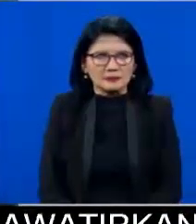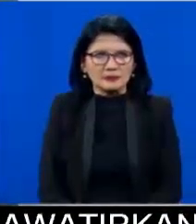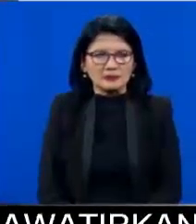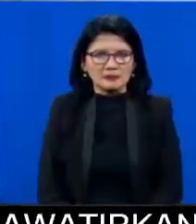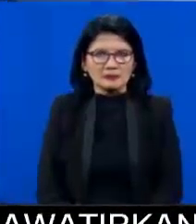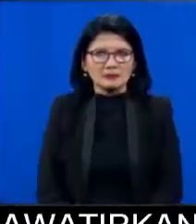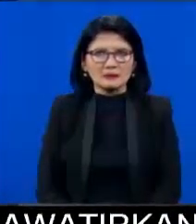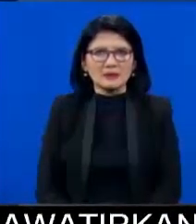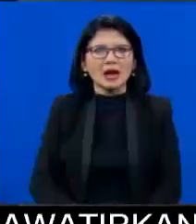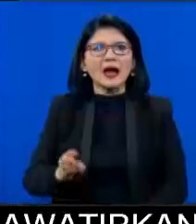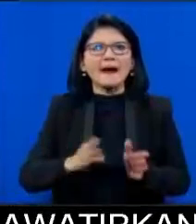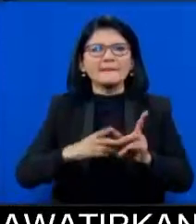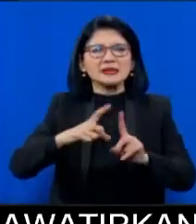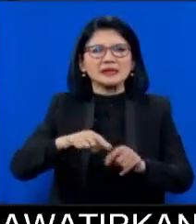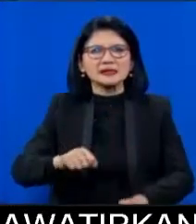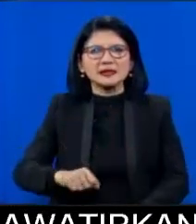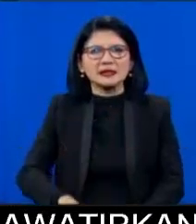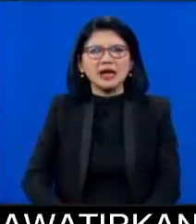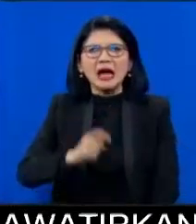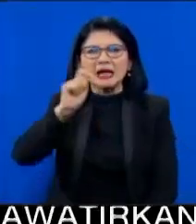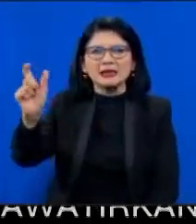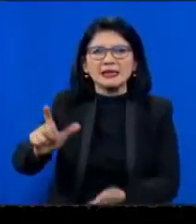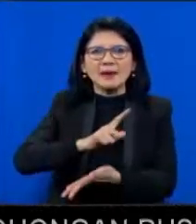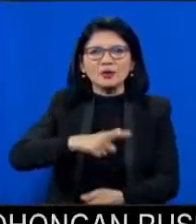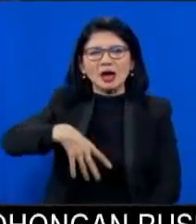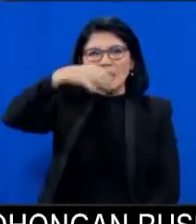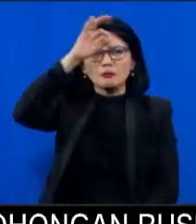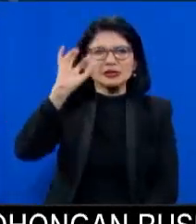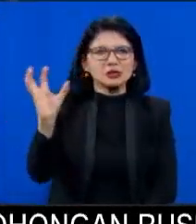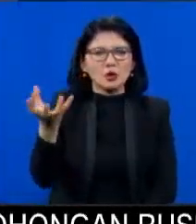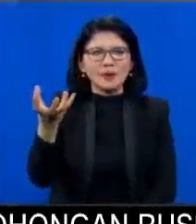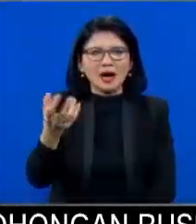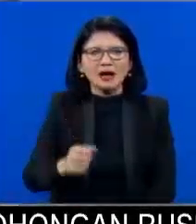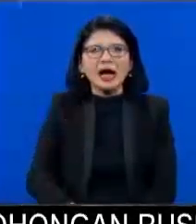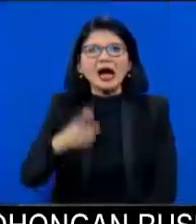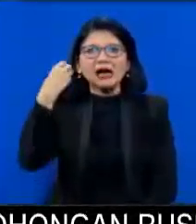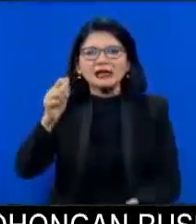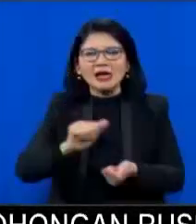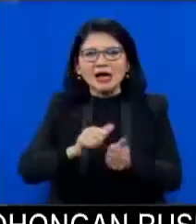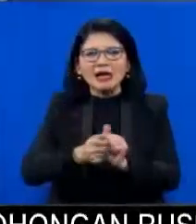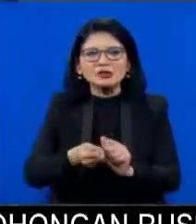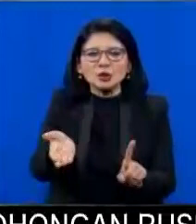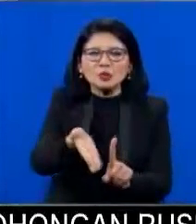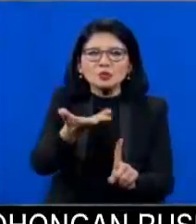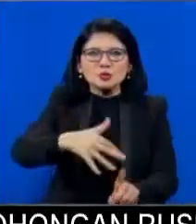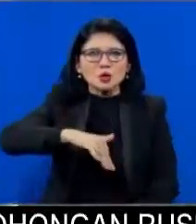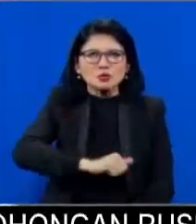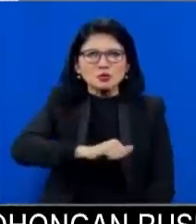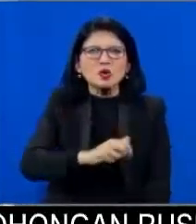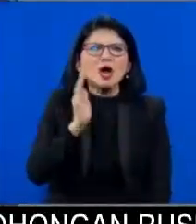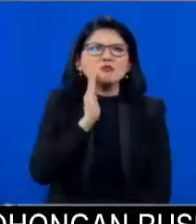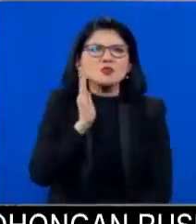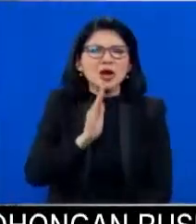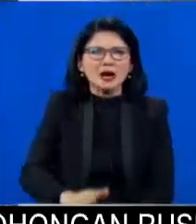Seperti diketahui, MSAT alias Mas Beci dilaporkan ke Polres Jombang atas dugaan pencabulan terhadap santrinya yang masih berusia di bawah